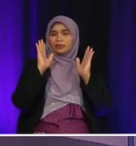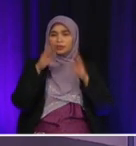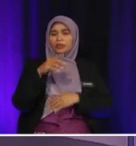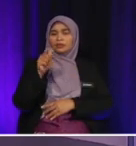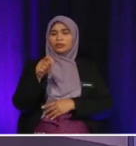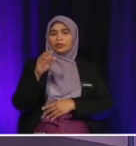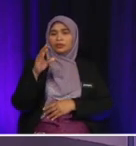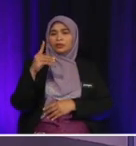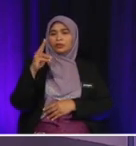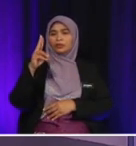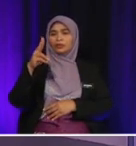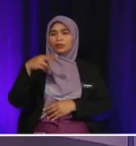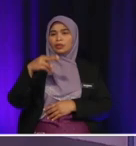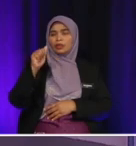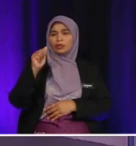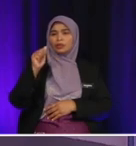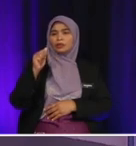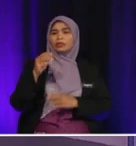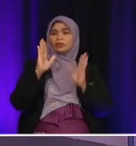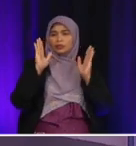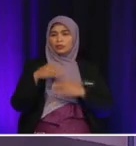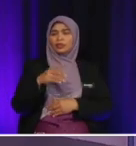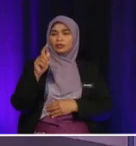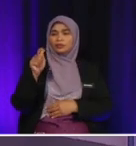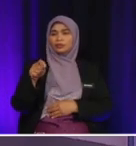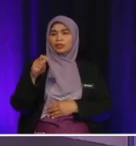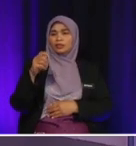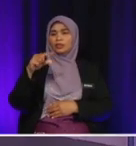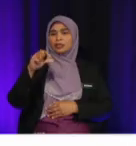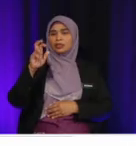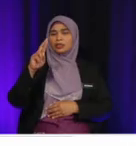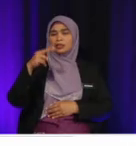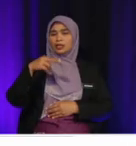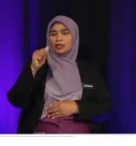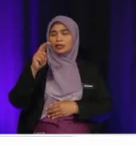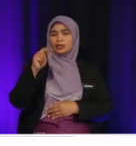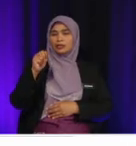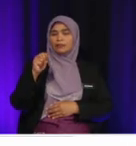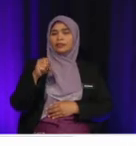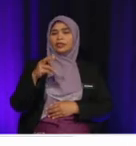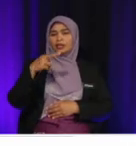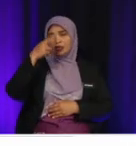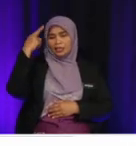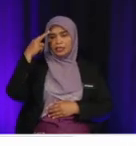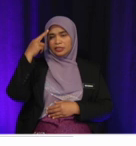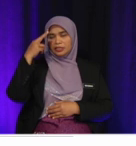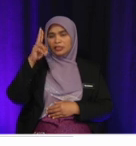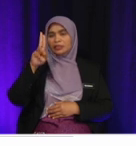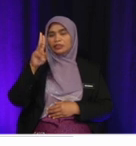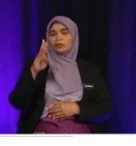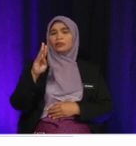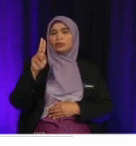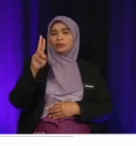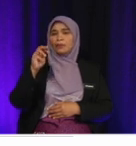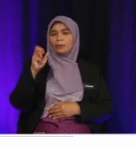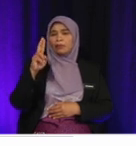dan solat sunat gerhana ya Anda juga mempelajari Haji dan umrah sembelihan korban dan akikah dan juga